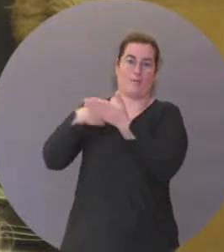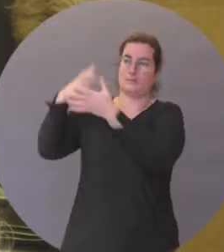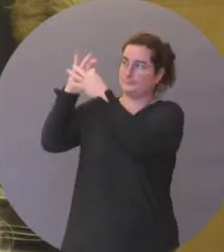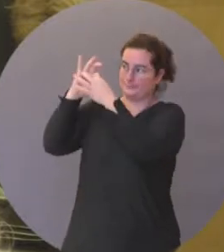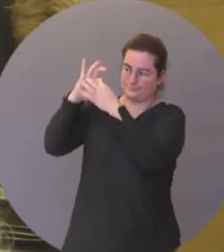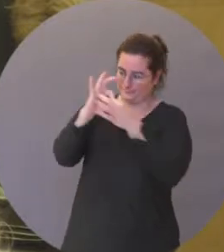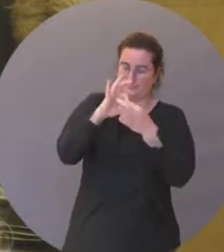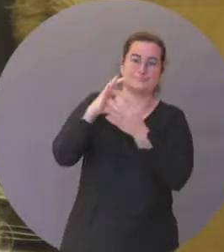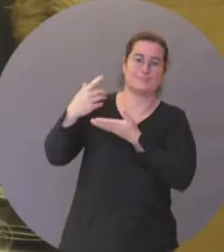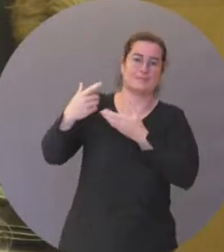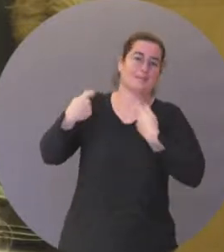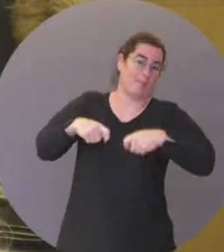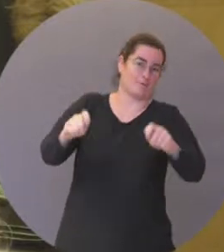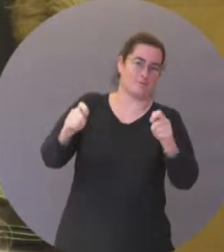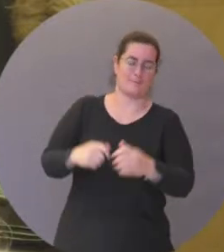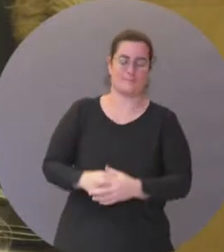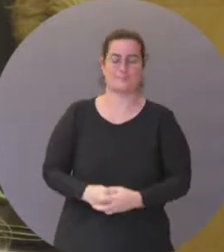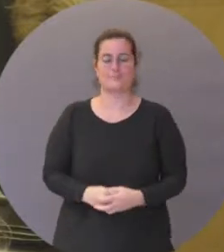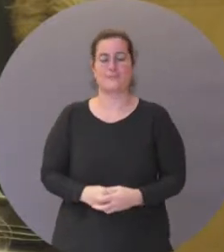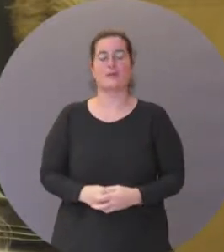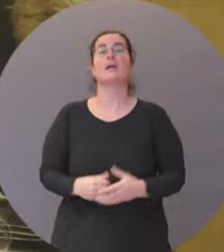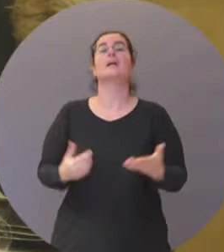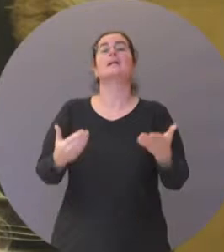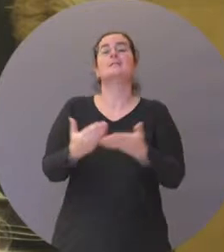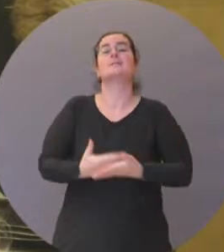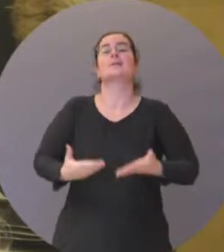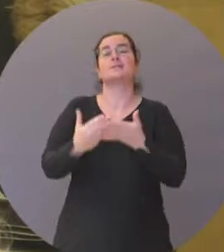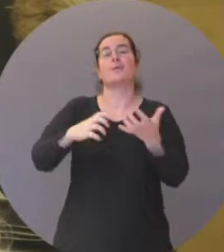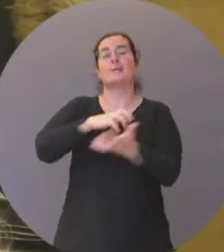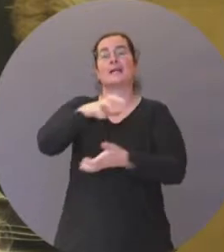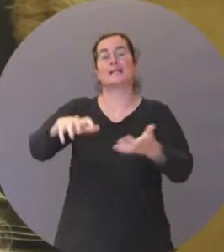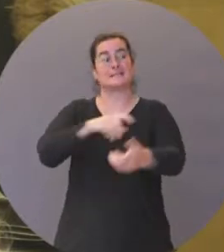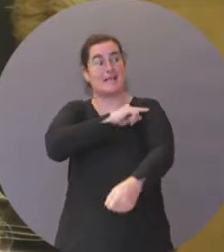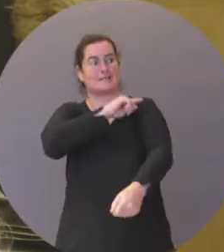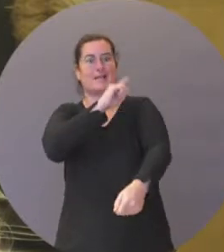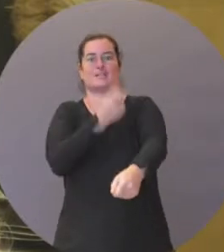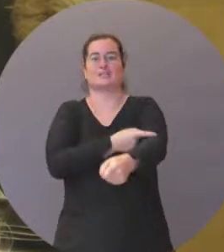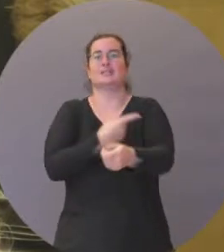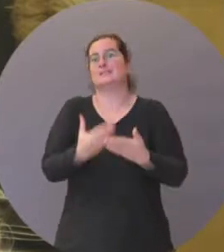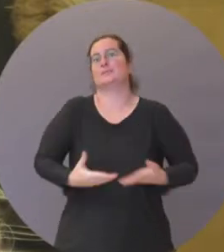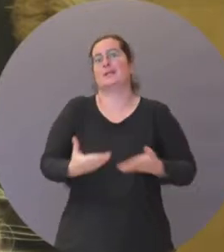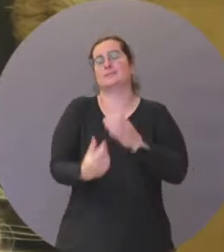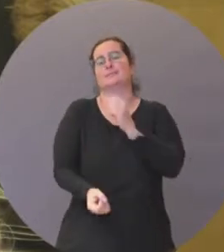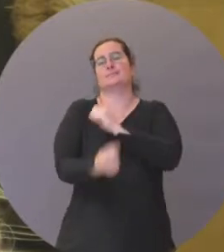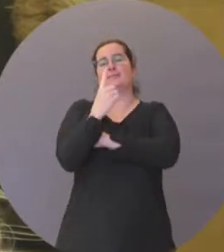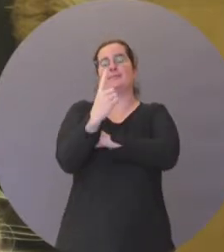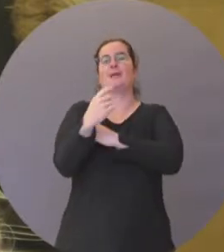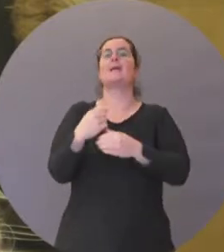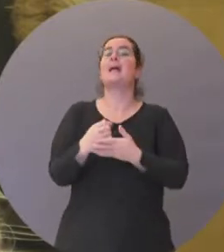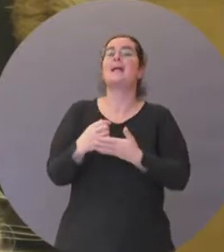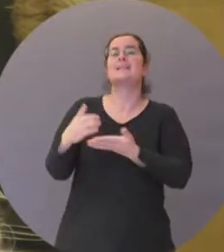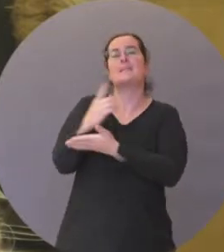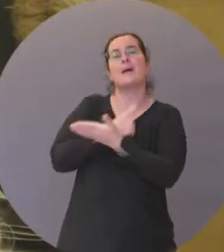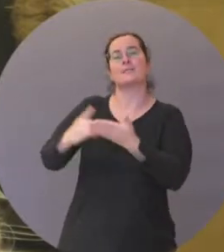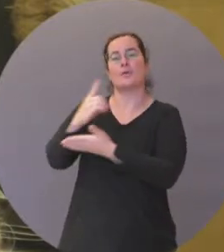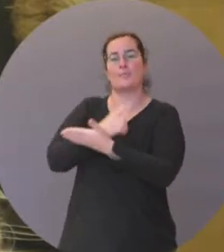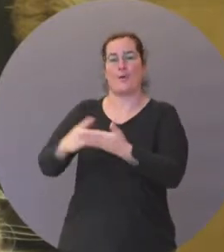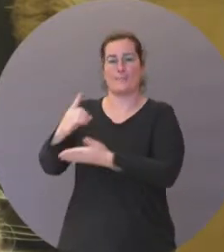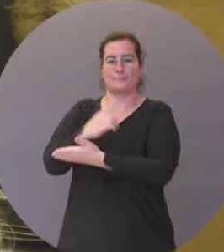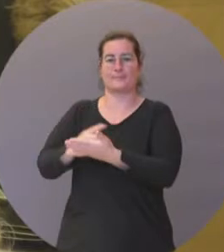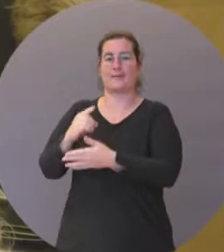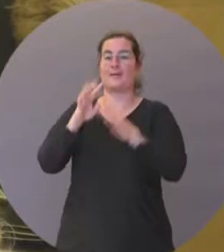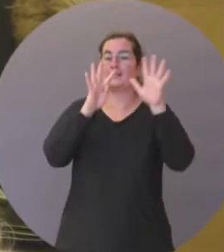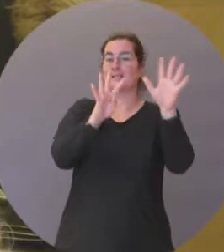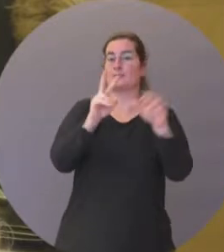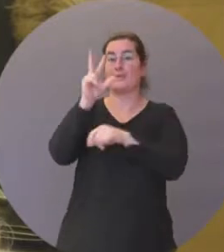face à la situation inédite de crise énergétique que nous vivons le département de Seine-Saint-Denis a fait le choix de reprendre en direct